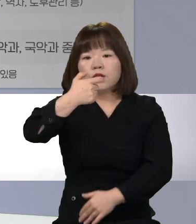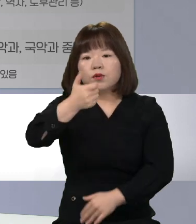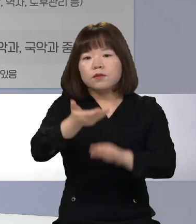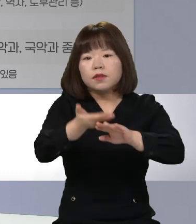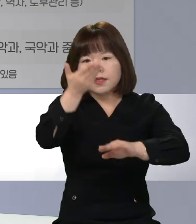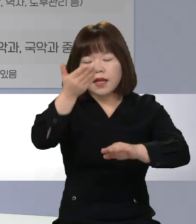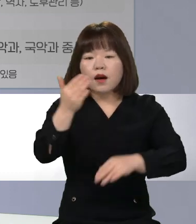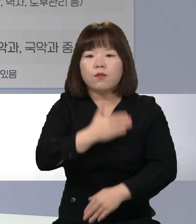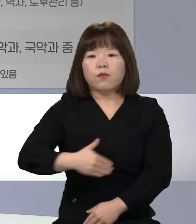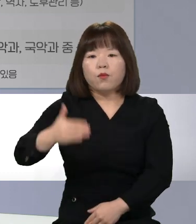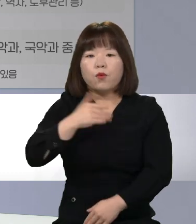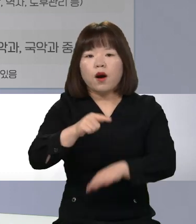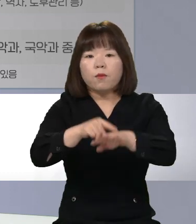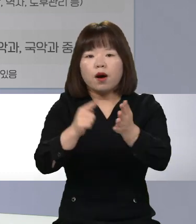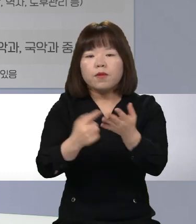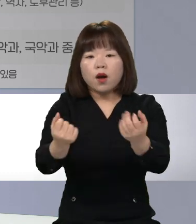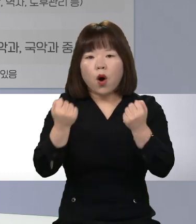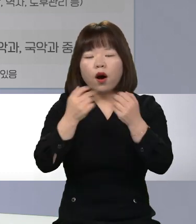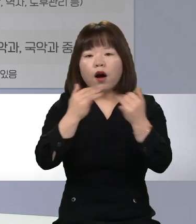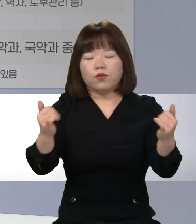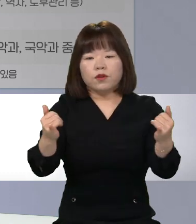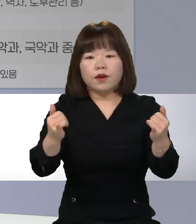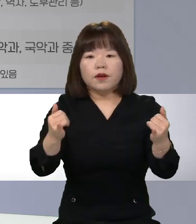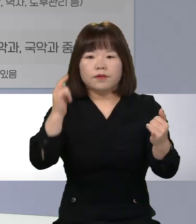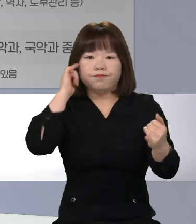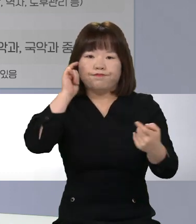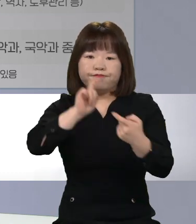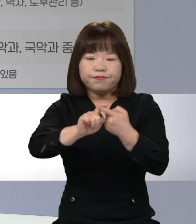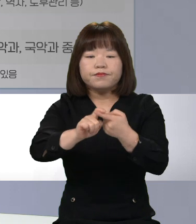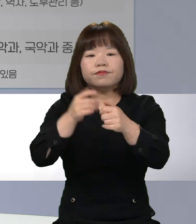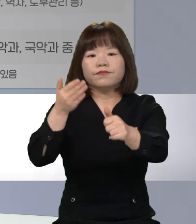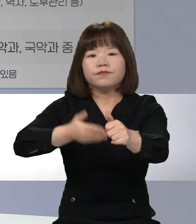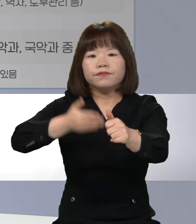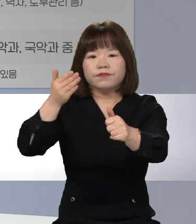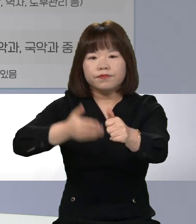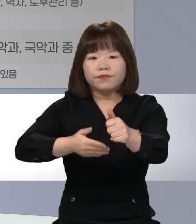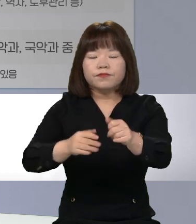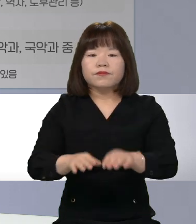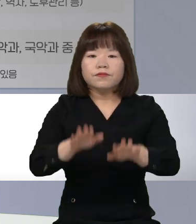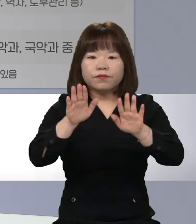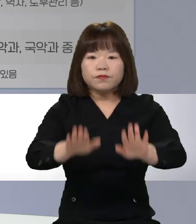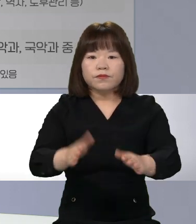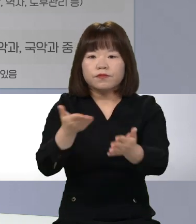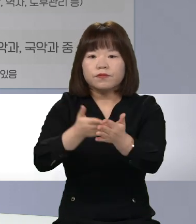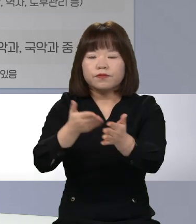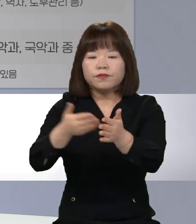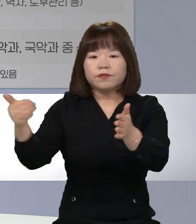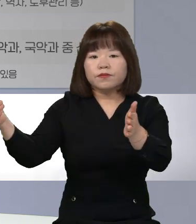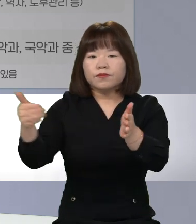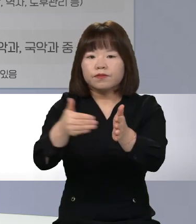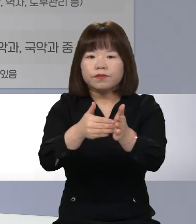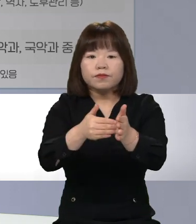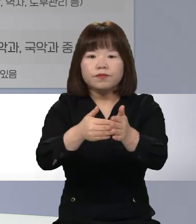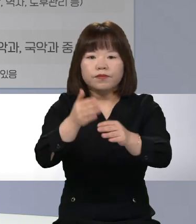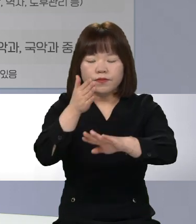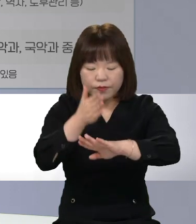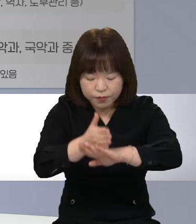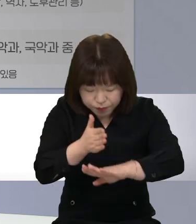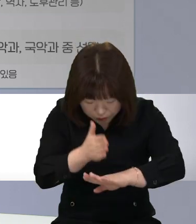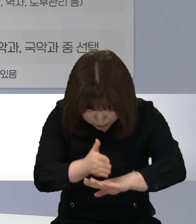만 60세 이상 몸과 마음이 건강한 분들의 뜨거운 관심과 지원을 기다리겠습니다 이번 주 준비한 소식은